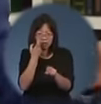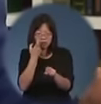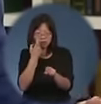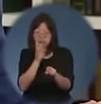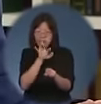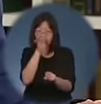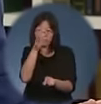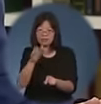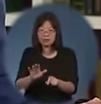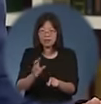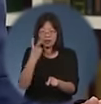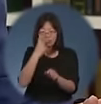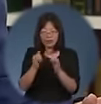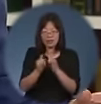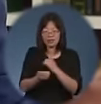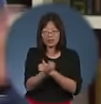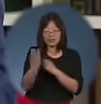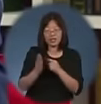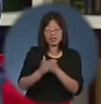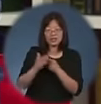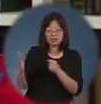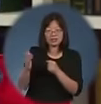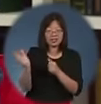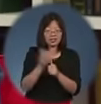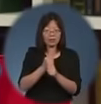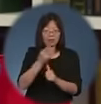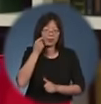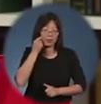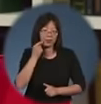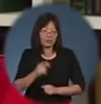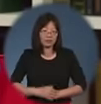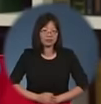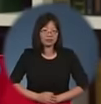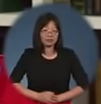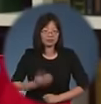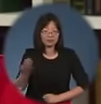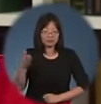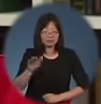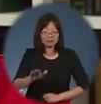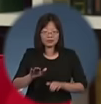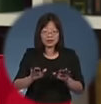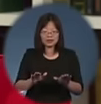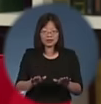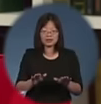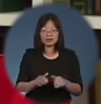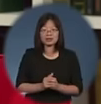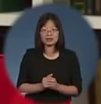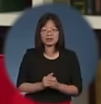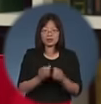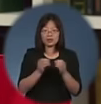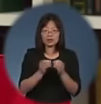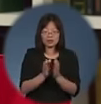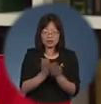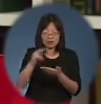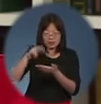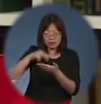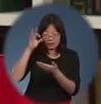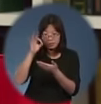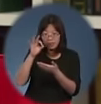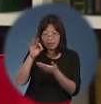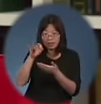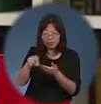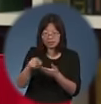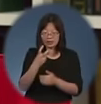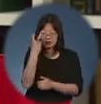검열관이 여러 명이니까 아이고 못 잡아낸 것이죠 네네 근데이 소설에 보면은 어